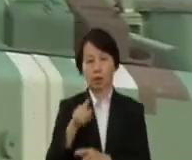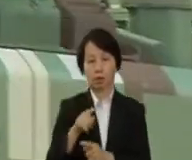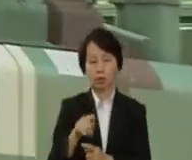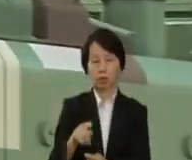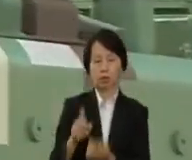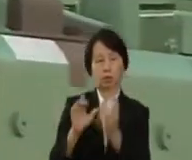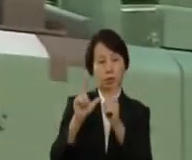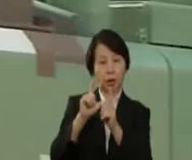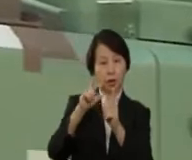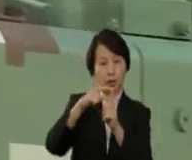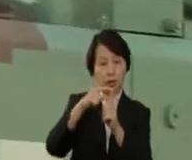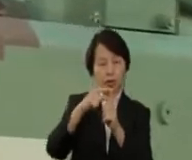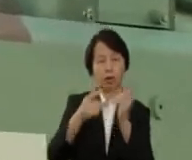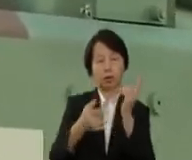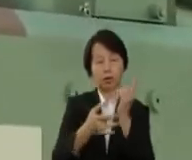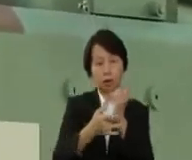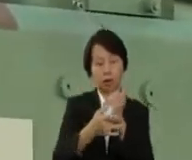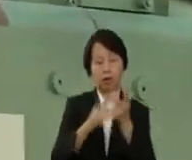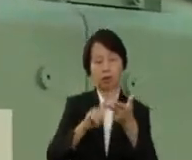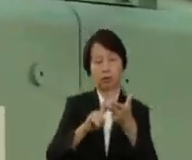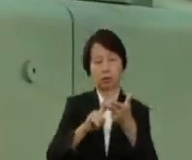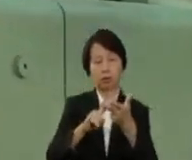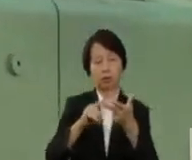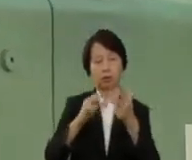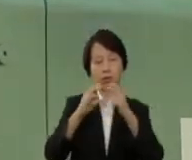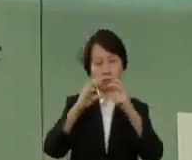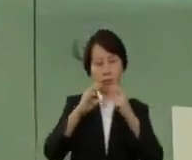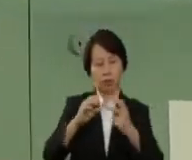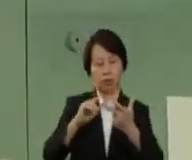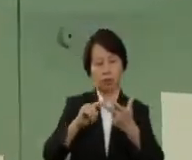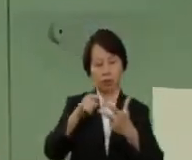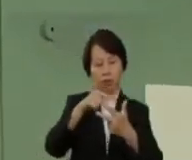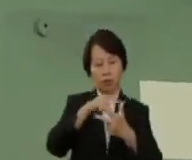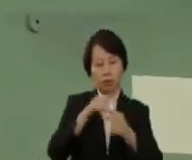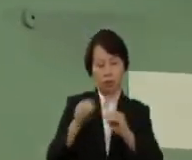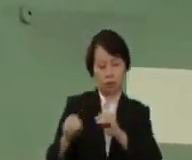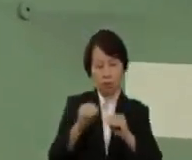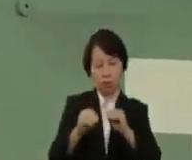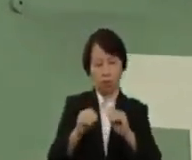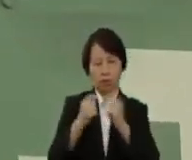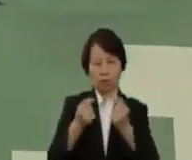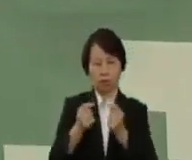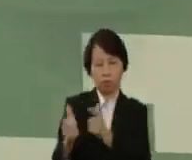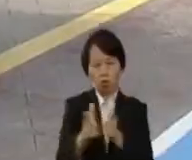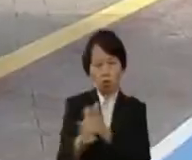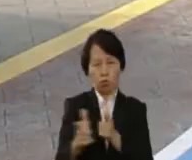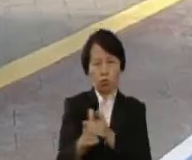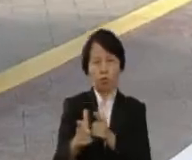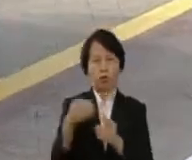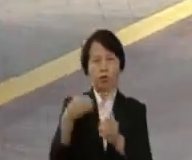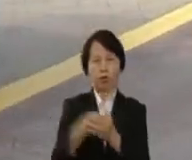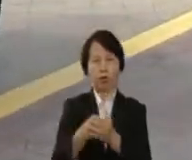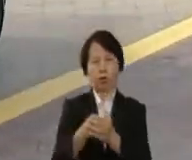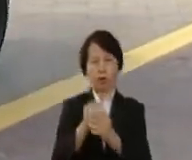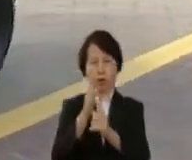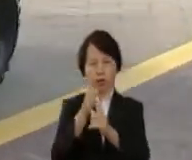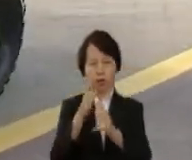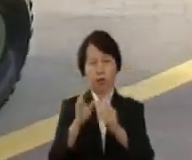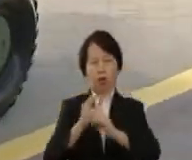taktikal, teknikal dan prosedur yang melibatkan atur gerak tim combat di dalam fasa